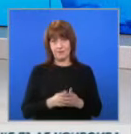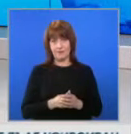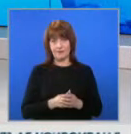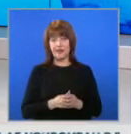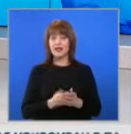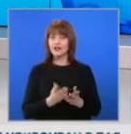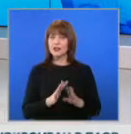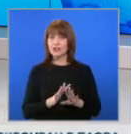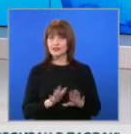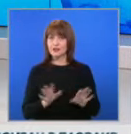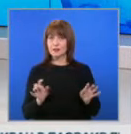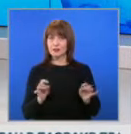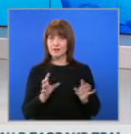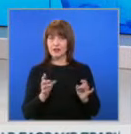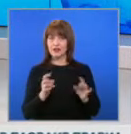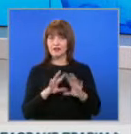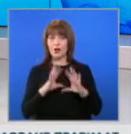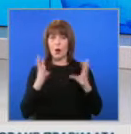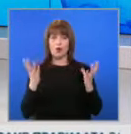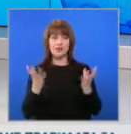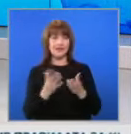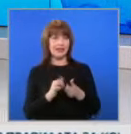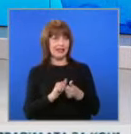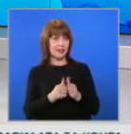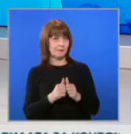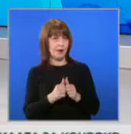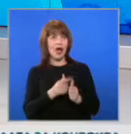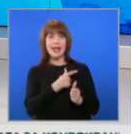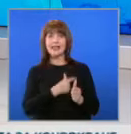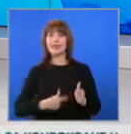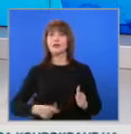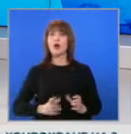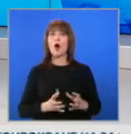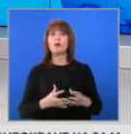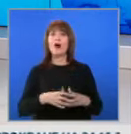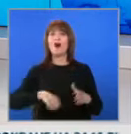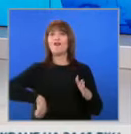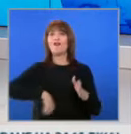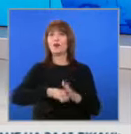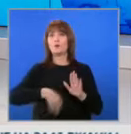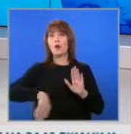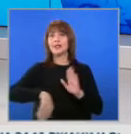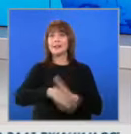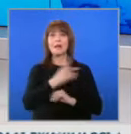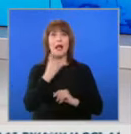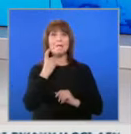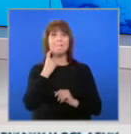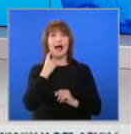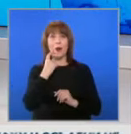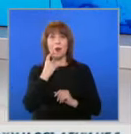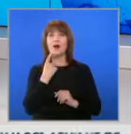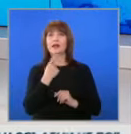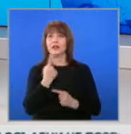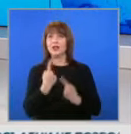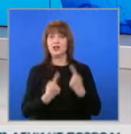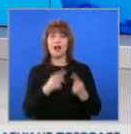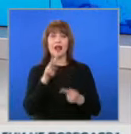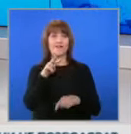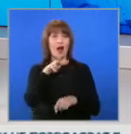Ще завърша емисията с новина от света на спорта. Националният ни отбор по футбол замина за Баку, където ще изиграе